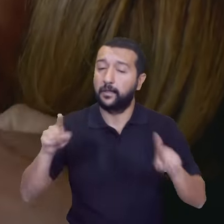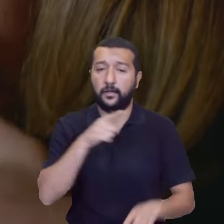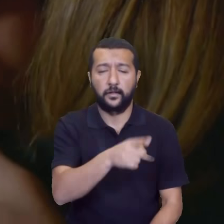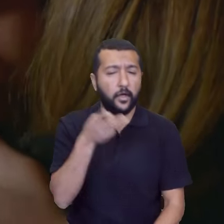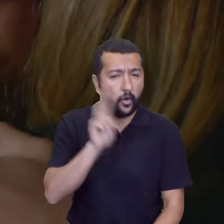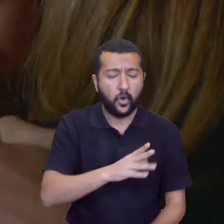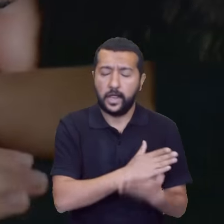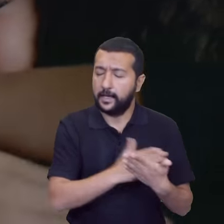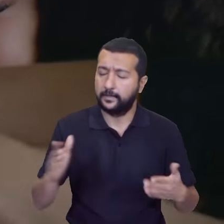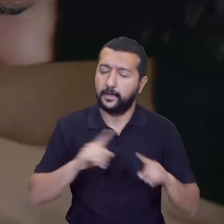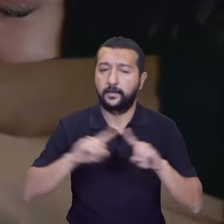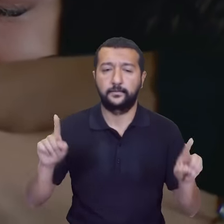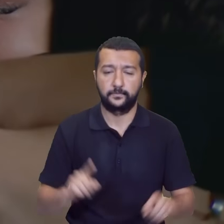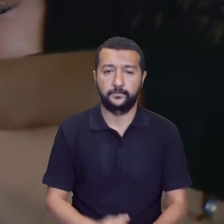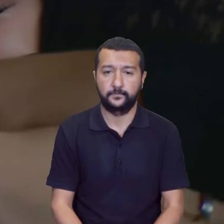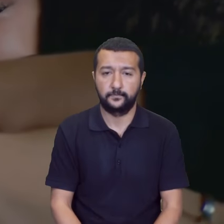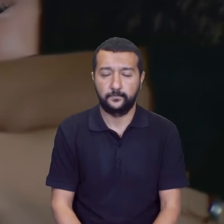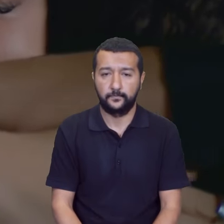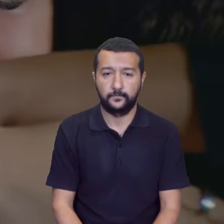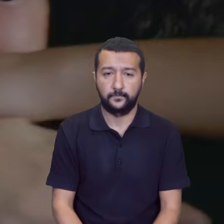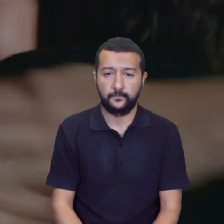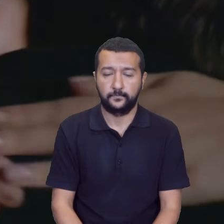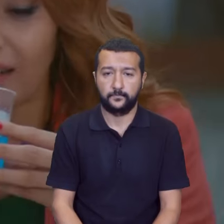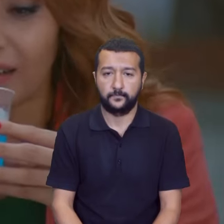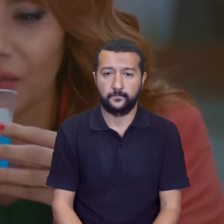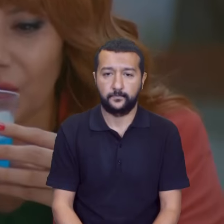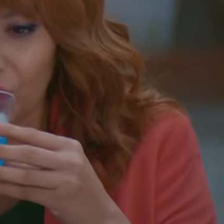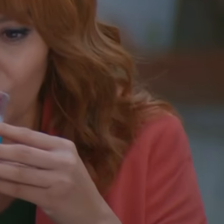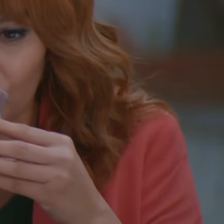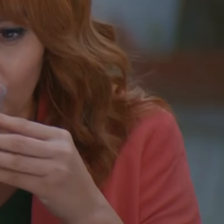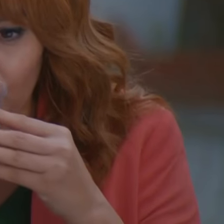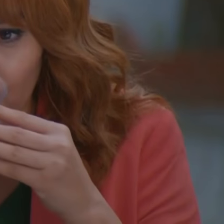Bırakma bir daha beni, Tanrım, gitme. Ölene kadar. Itır kendine çekip bedenine bastırarak sarılıyor.